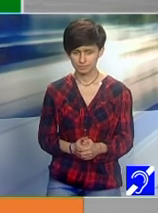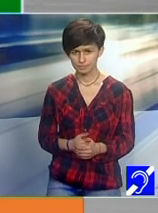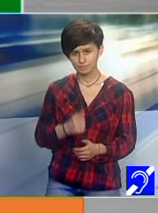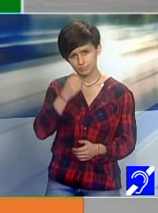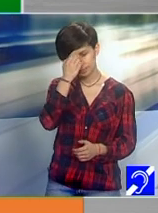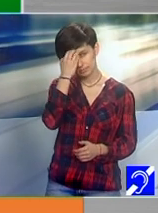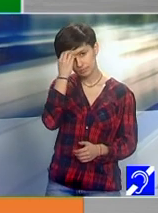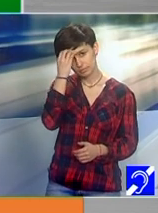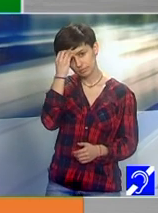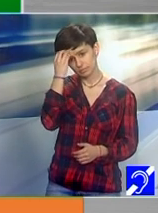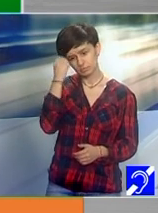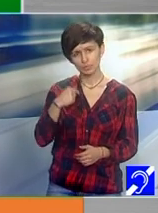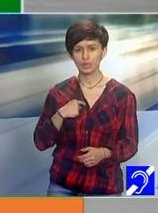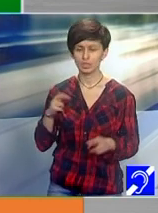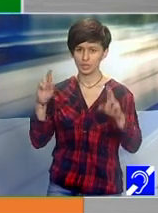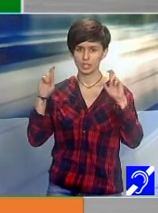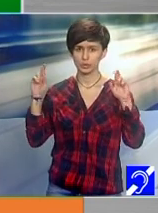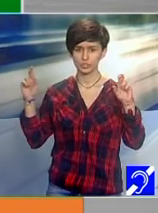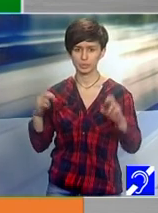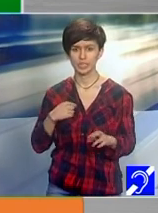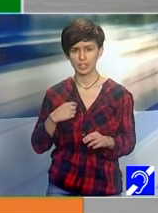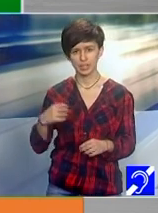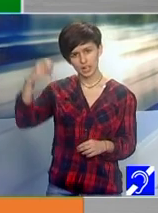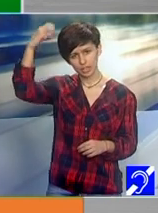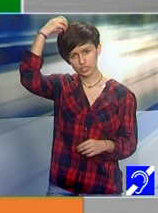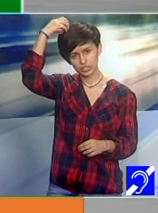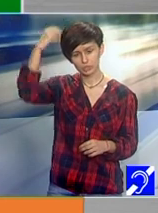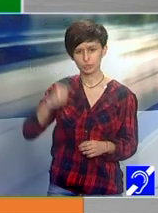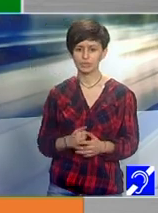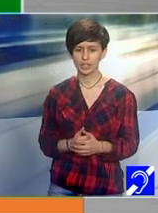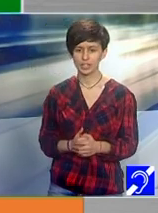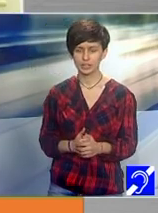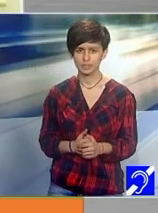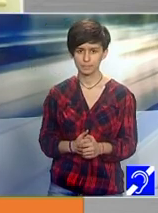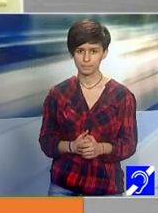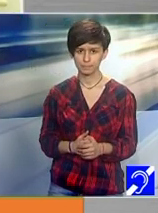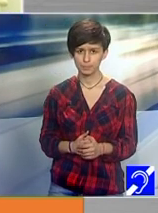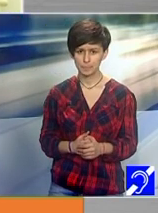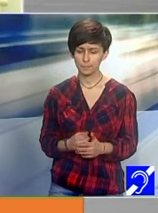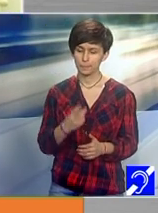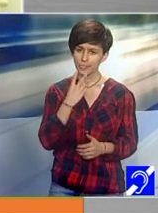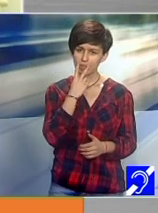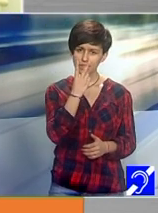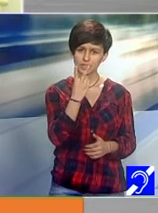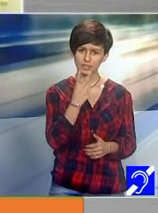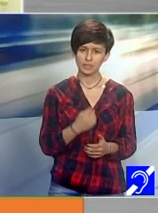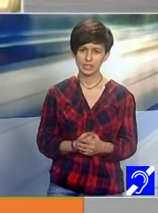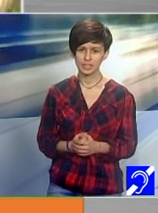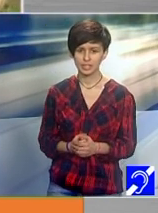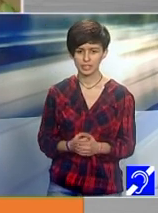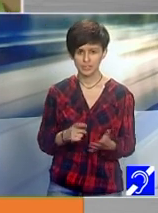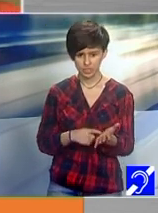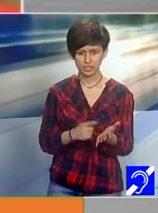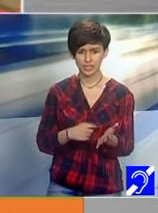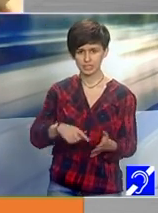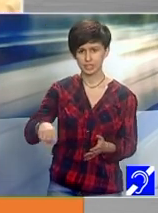toate speranțele că acest guvern se va pleca asupra revendicărilor noastre și